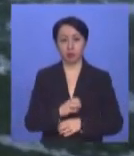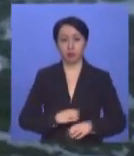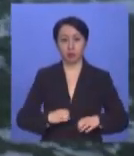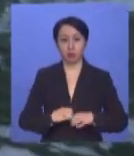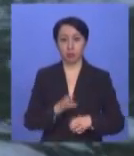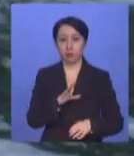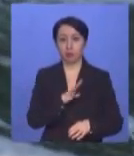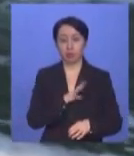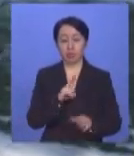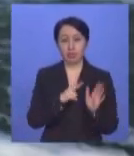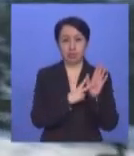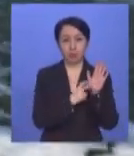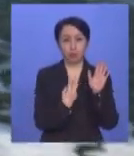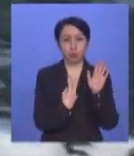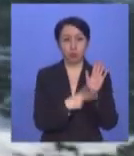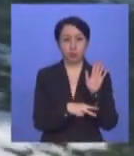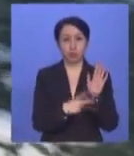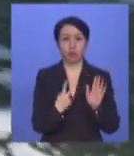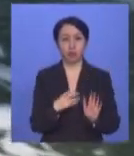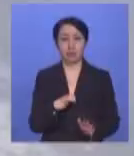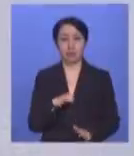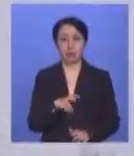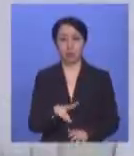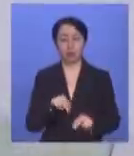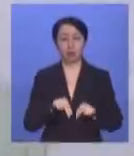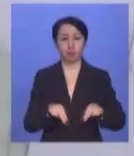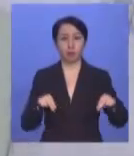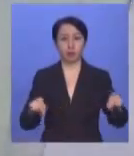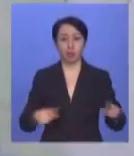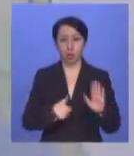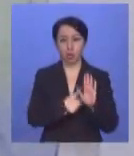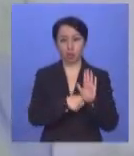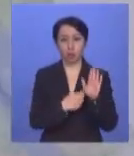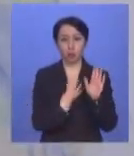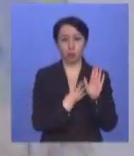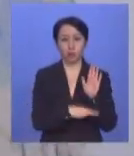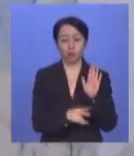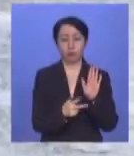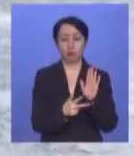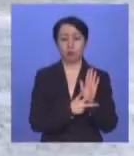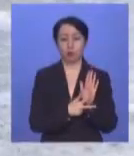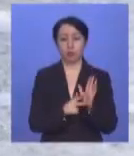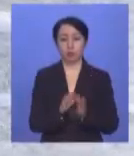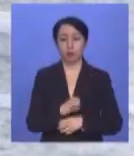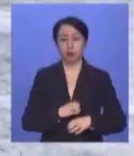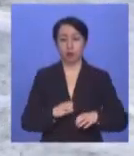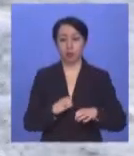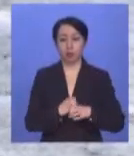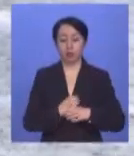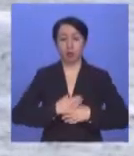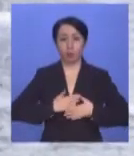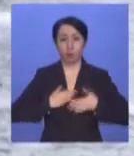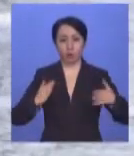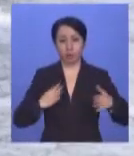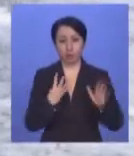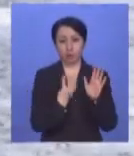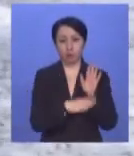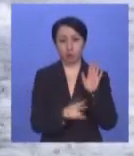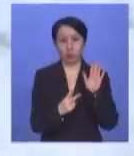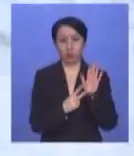водохранилища составляет 772 сантиметра, Петропавловского – 698. Селитинское водохранилище наполнено на